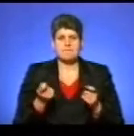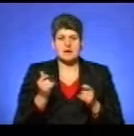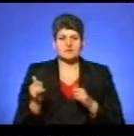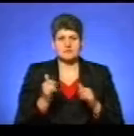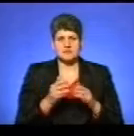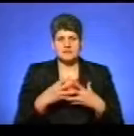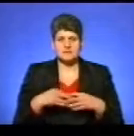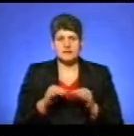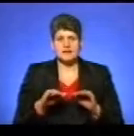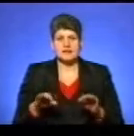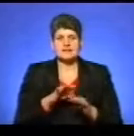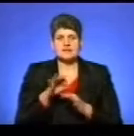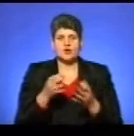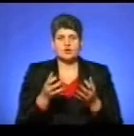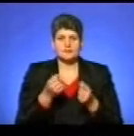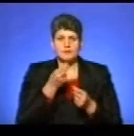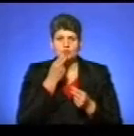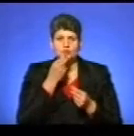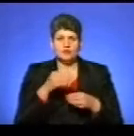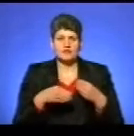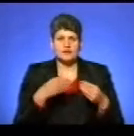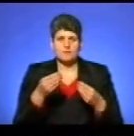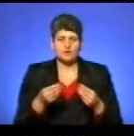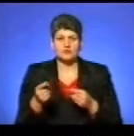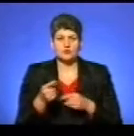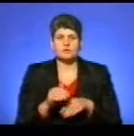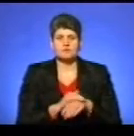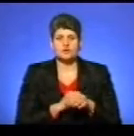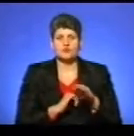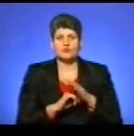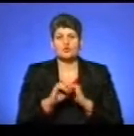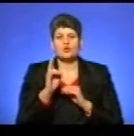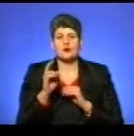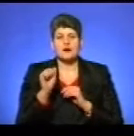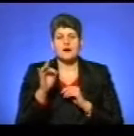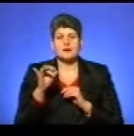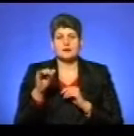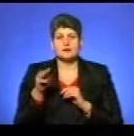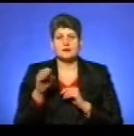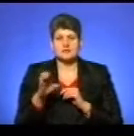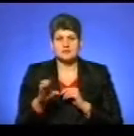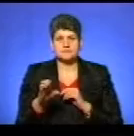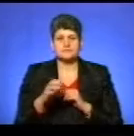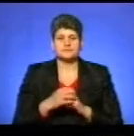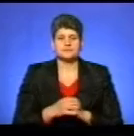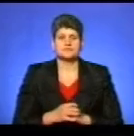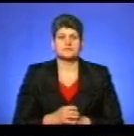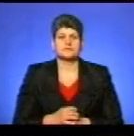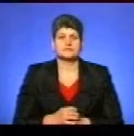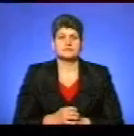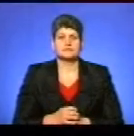та дітей-сиріт отримали продуктові набори від Тернопільського благодійного фонду «Карітас» та від «Карітасу Словаччини».